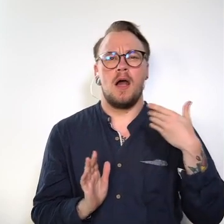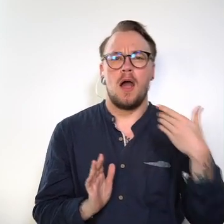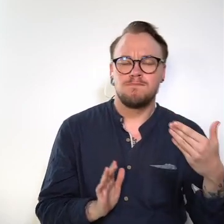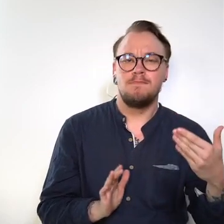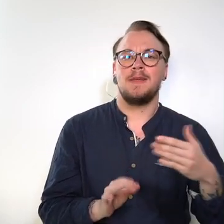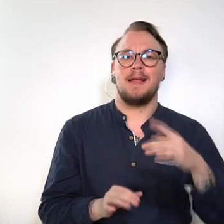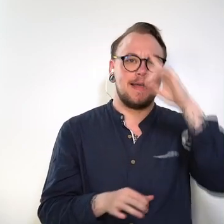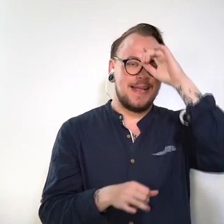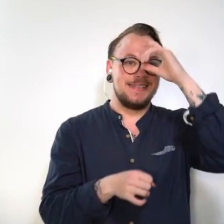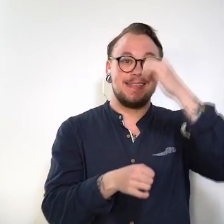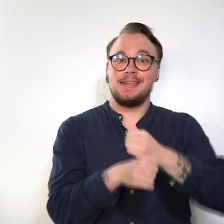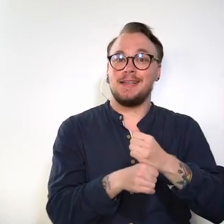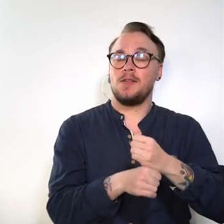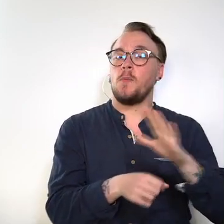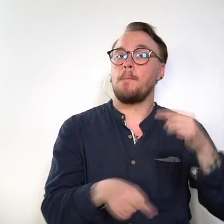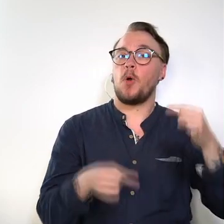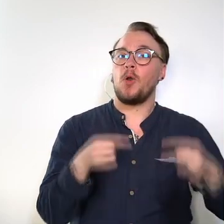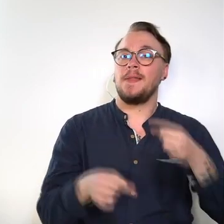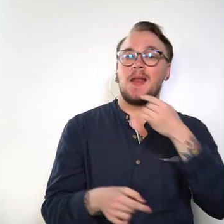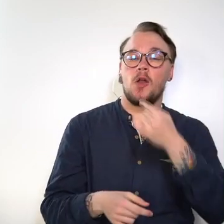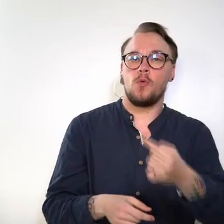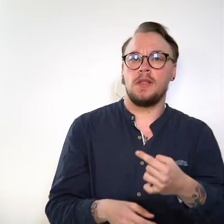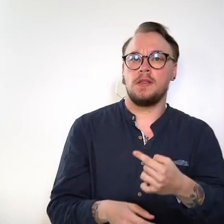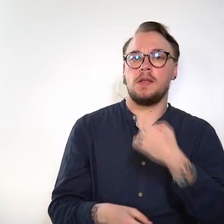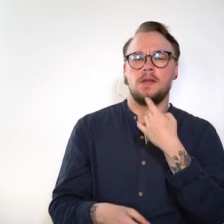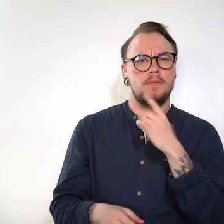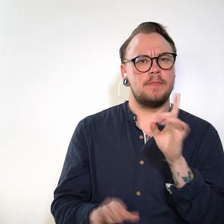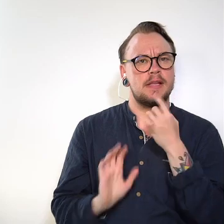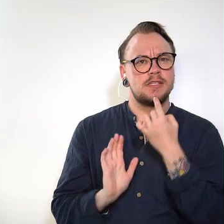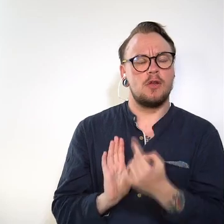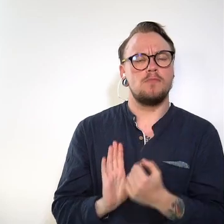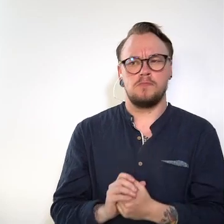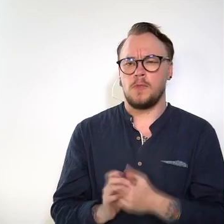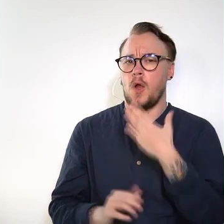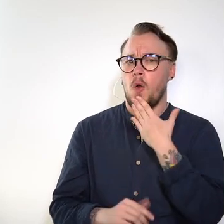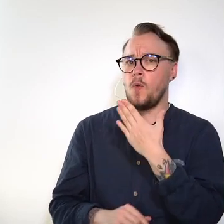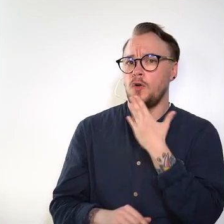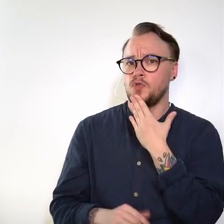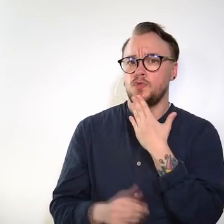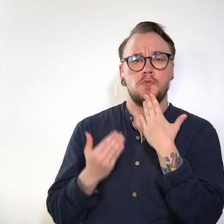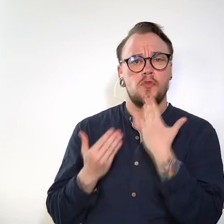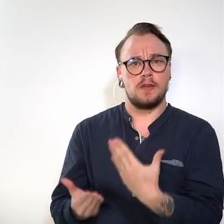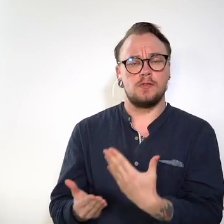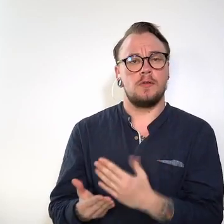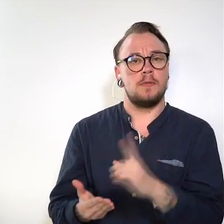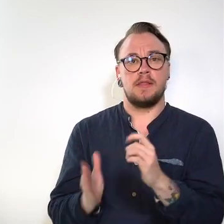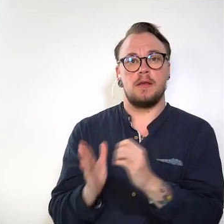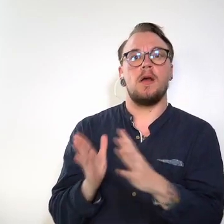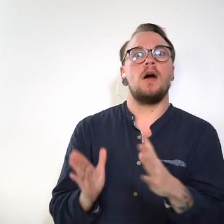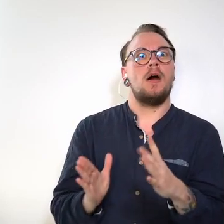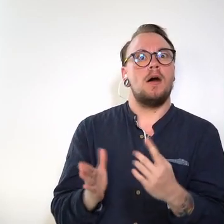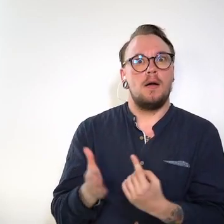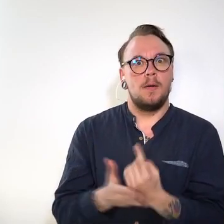poliittisena argumenttina, että jos sallitaan homous, niin homot